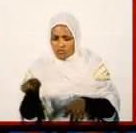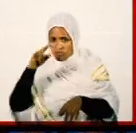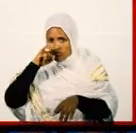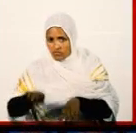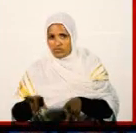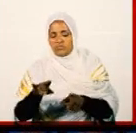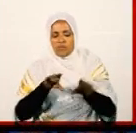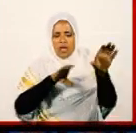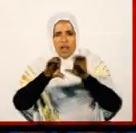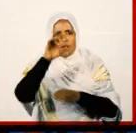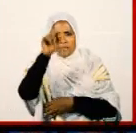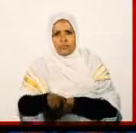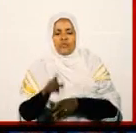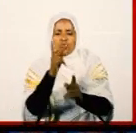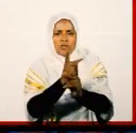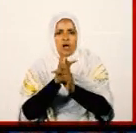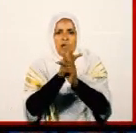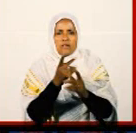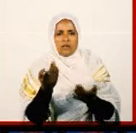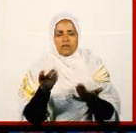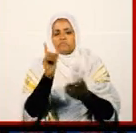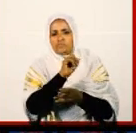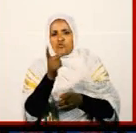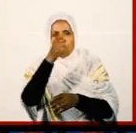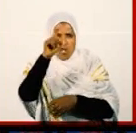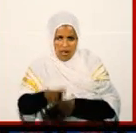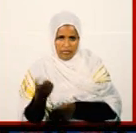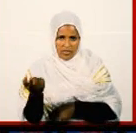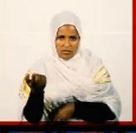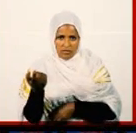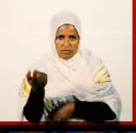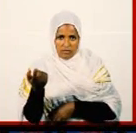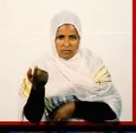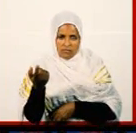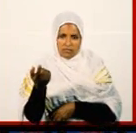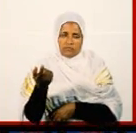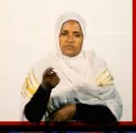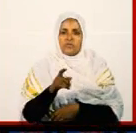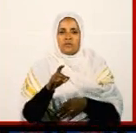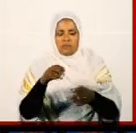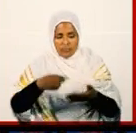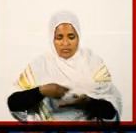ቤተሰብ ለእነዚህ ህፃናት ሊያደርግ የሚገባው ጥንቃቄ ምን መሆን መቻል አለበት?